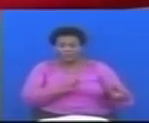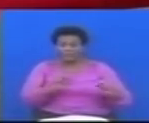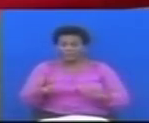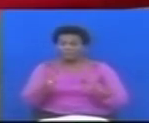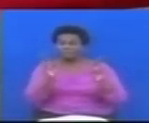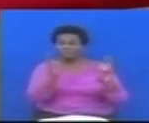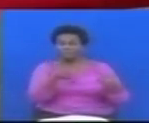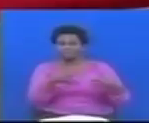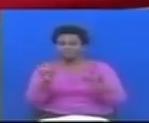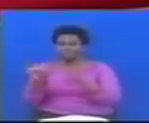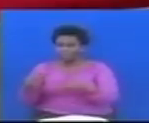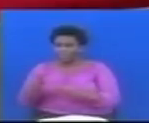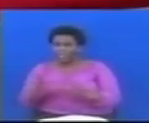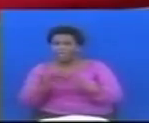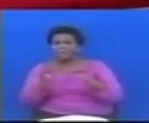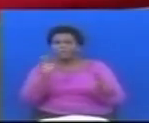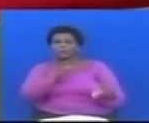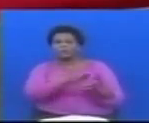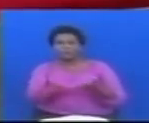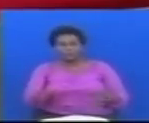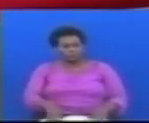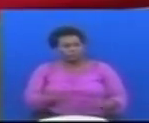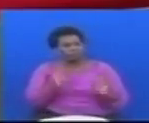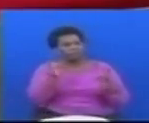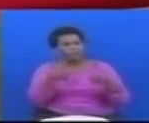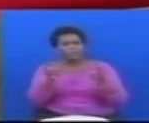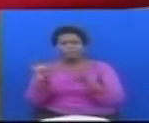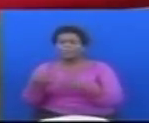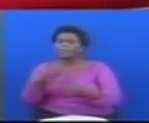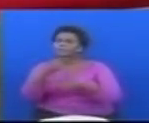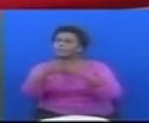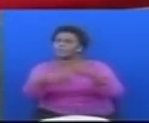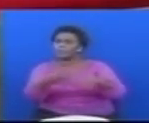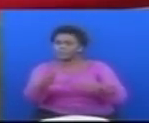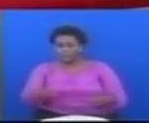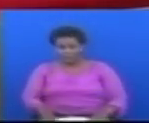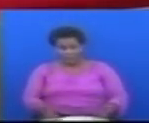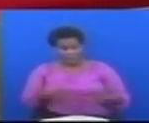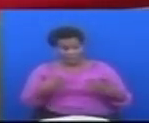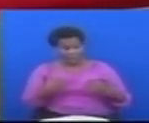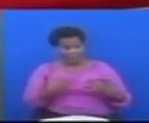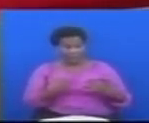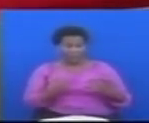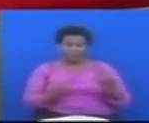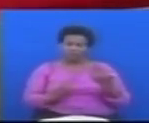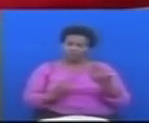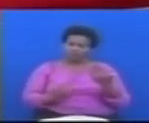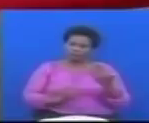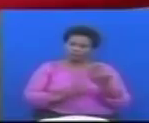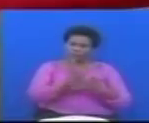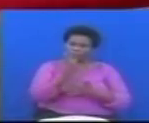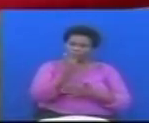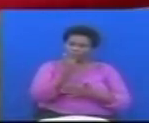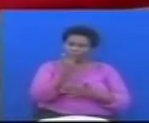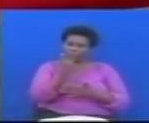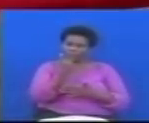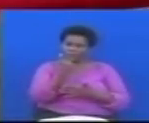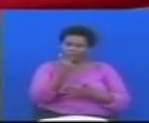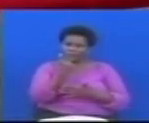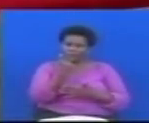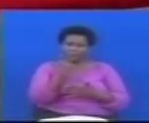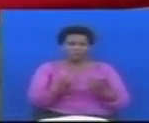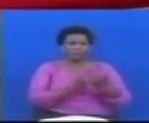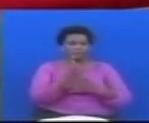watoto nchini vimeendelea kuongezeka. Kwa mujibu wa takwimu ya hali ya uhalifu na matukio ya usalama barabarani, matukio ya ubakaji yameongezeka